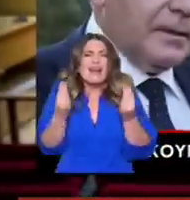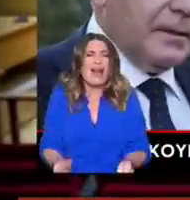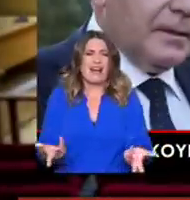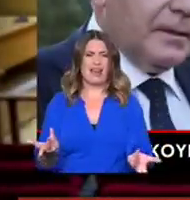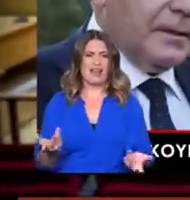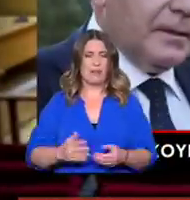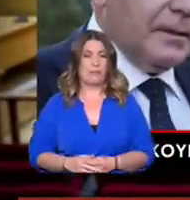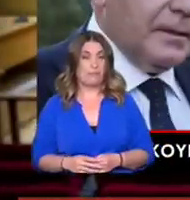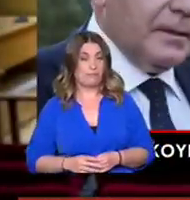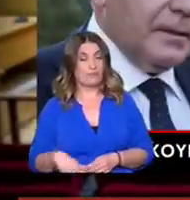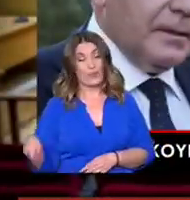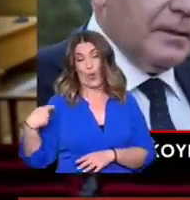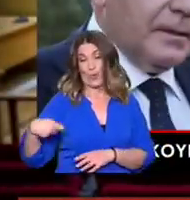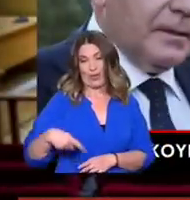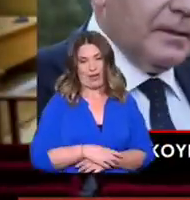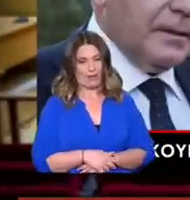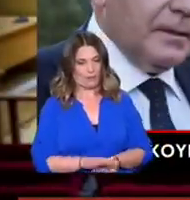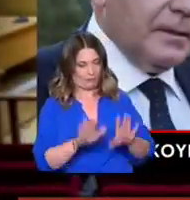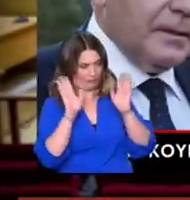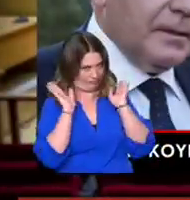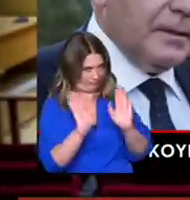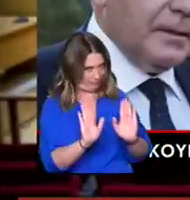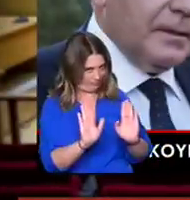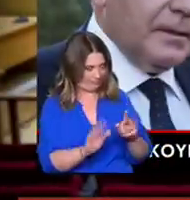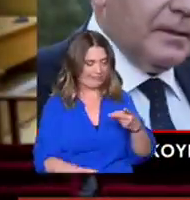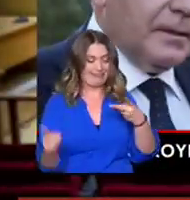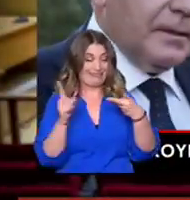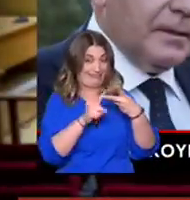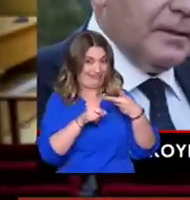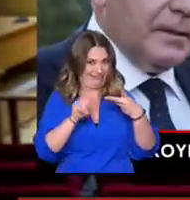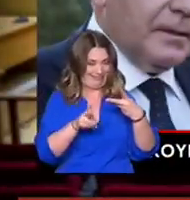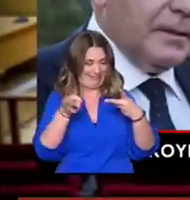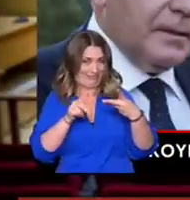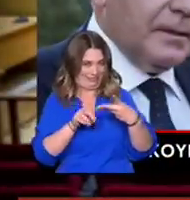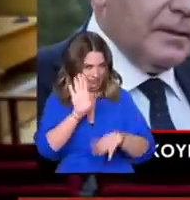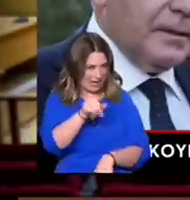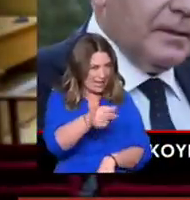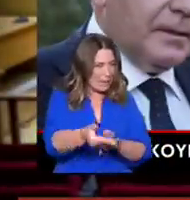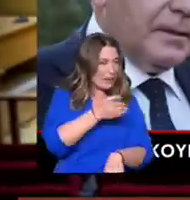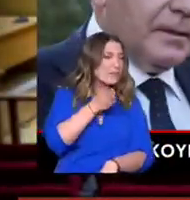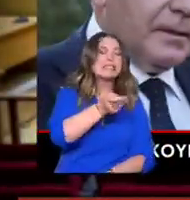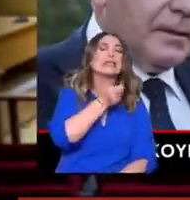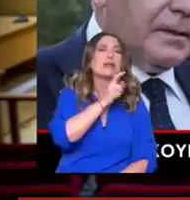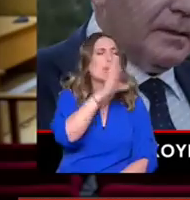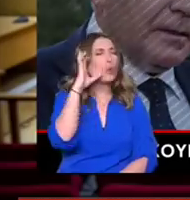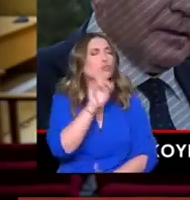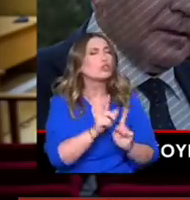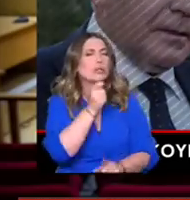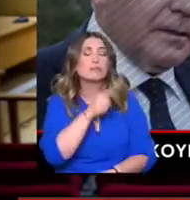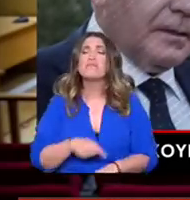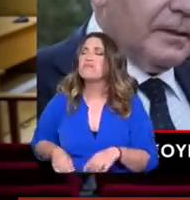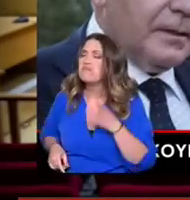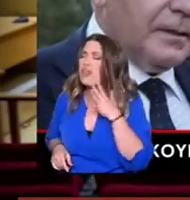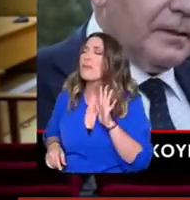στην κατάθεση αυτά που έχετε πει για Μαλένα και Ήρυδα. Όμως έχετε δώσει και μία συνέντευξη. Θυμάστε σε ποιον δώσατε συνέντευξη? Δεν